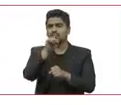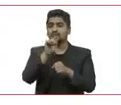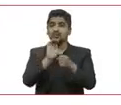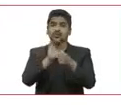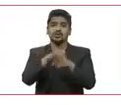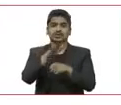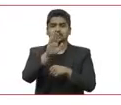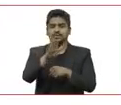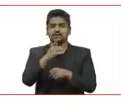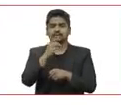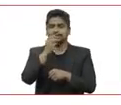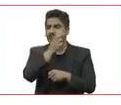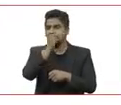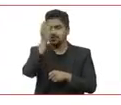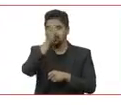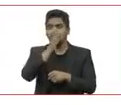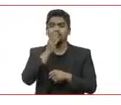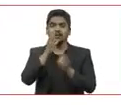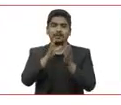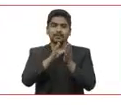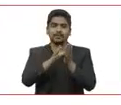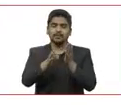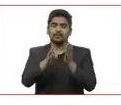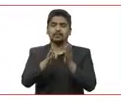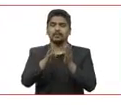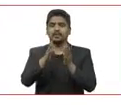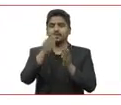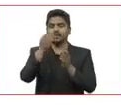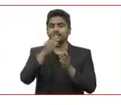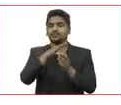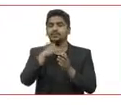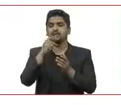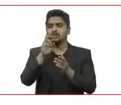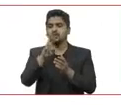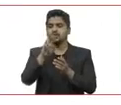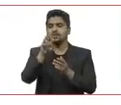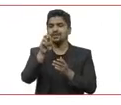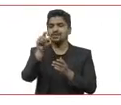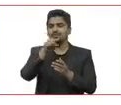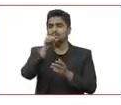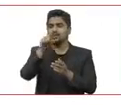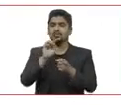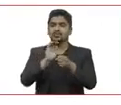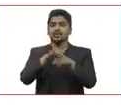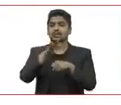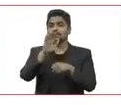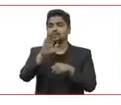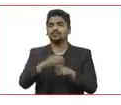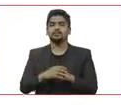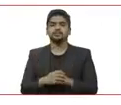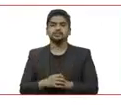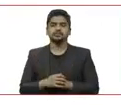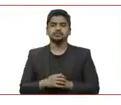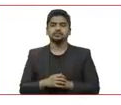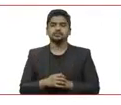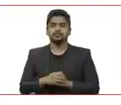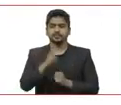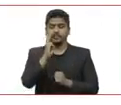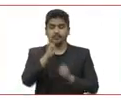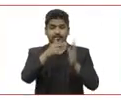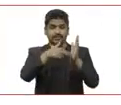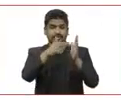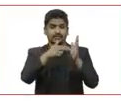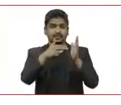देखिन्छ भने साउथ अफ्रिकाबाट को प्रजातिमा हुने मृत्युको दर झन्डै 20% बढी छ। यो